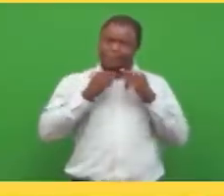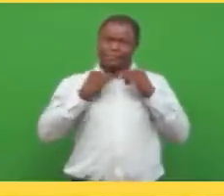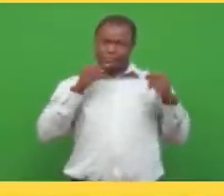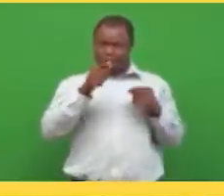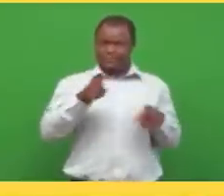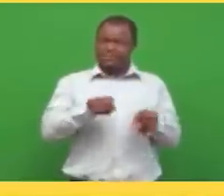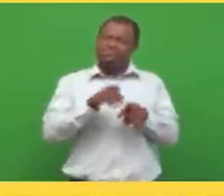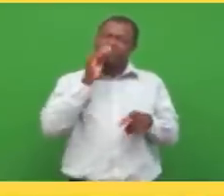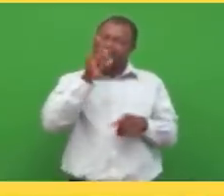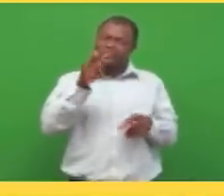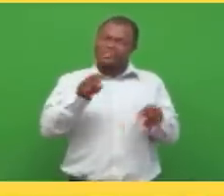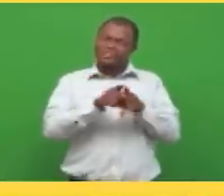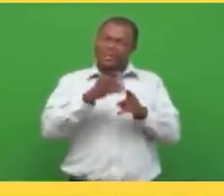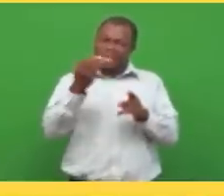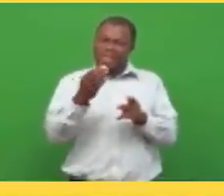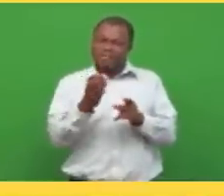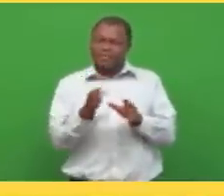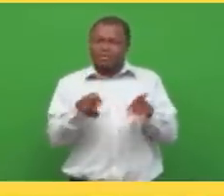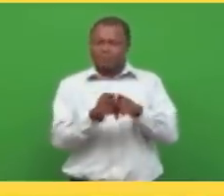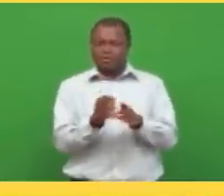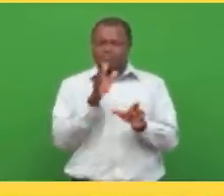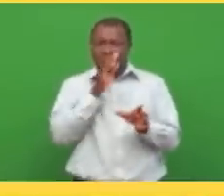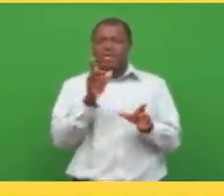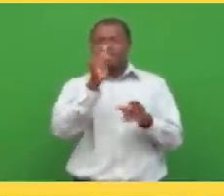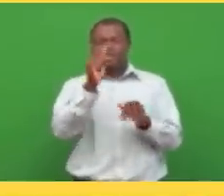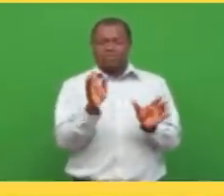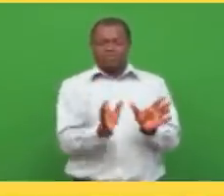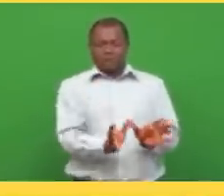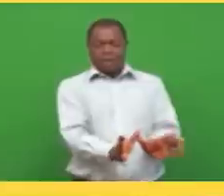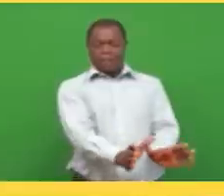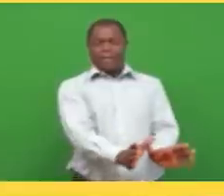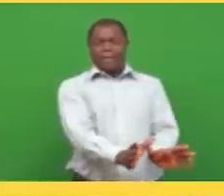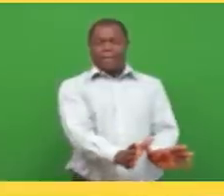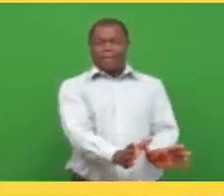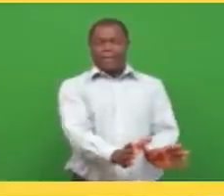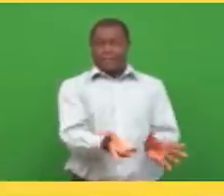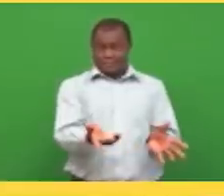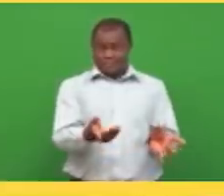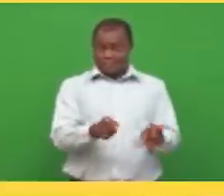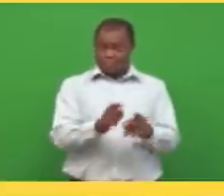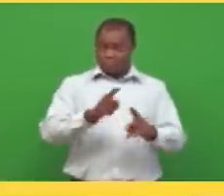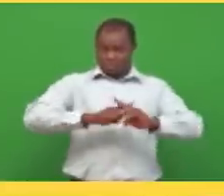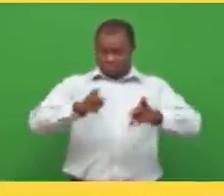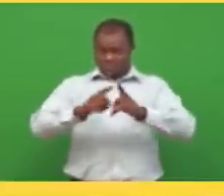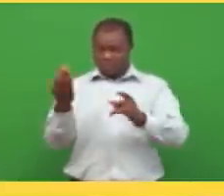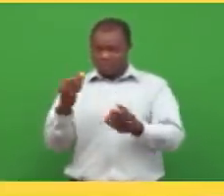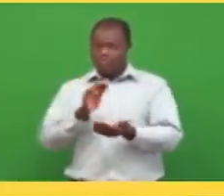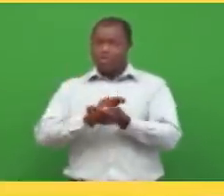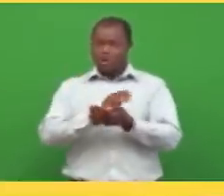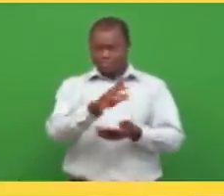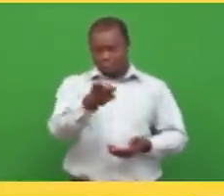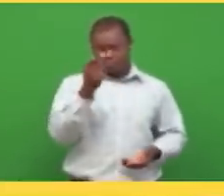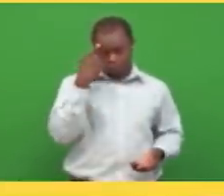kutaura sekunge zvinhu zvine mugano. Kuti kana muri vatete, kana muri vamwene, pamwe pada munosiyana nemuramu,